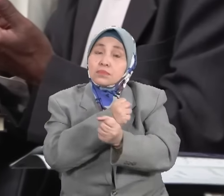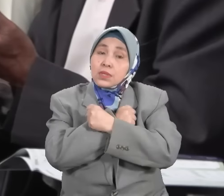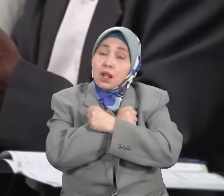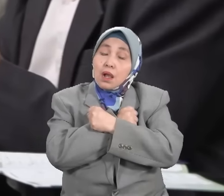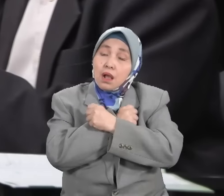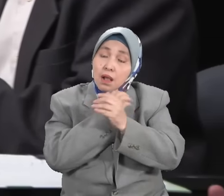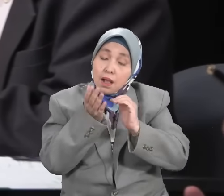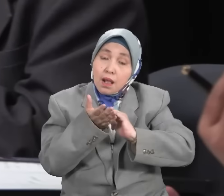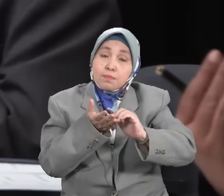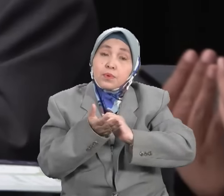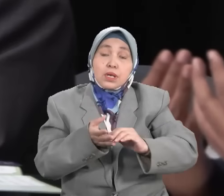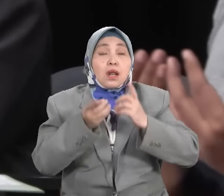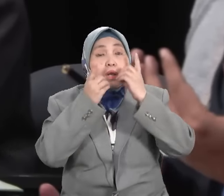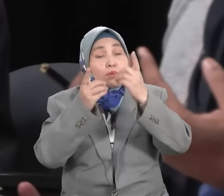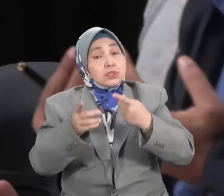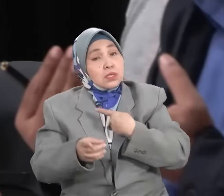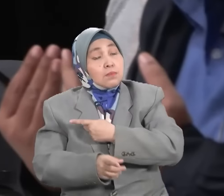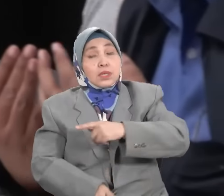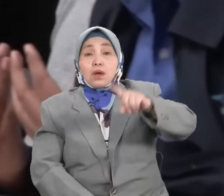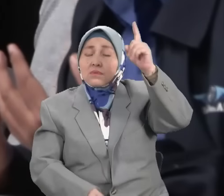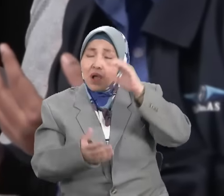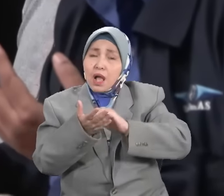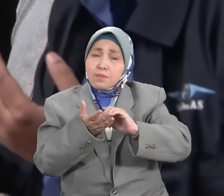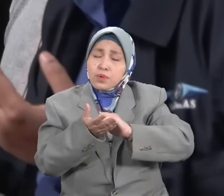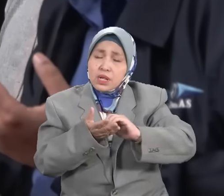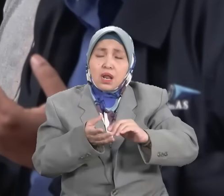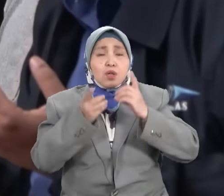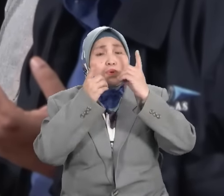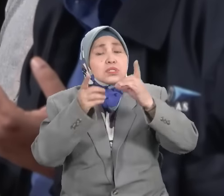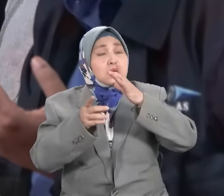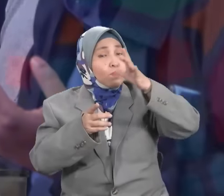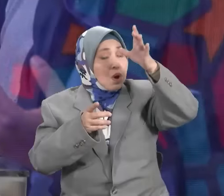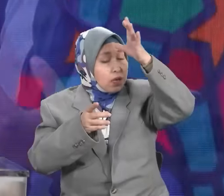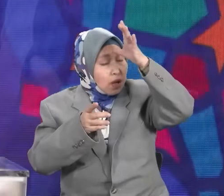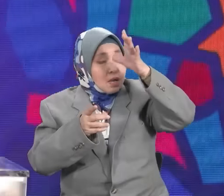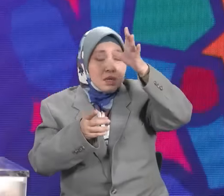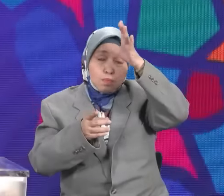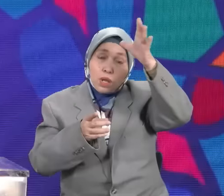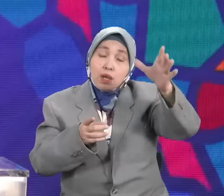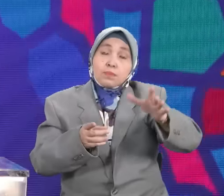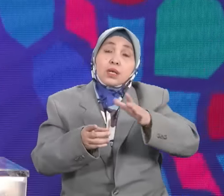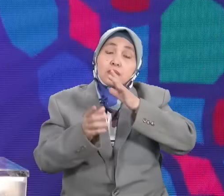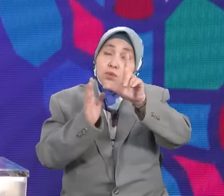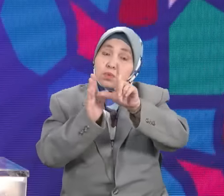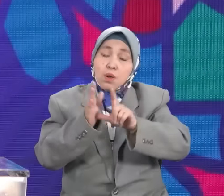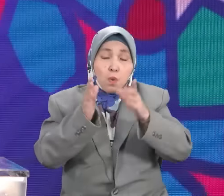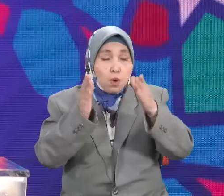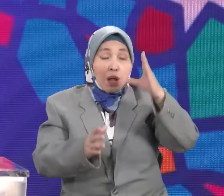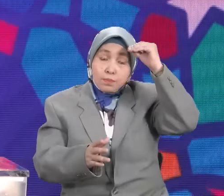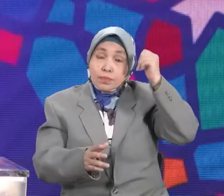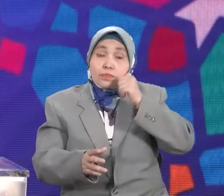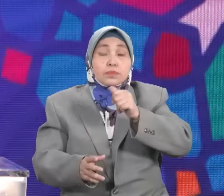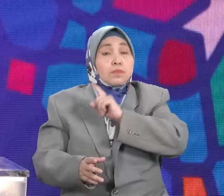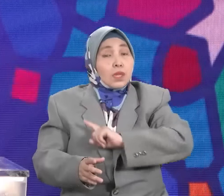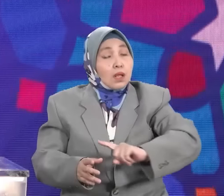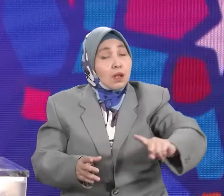ampunilah dosa kami Ya Allah ampunilah dosa Ibu Ayah kami ibu ayah mertua kami muslimin muslimat